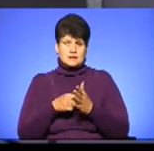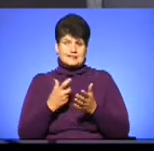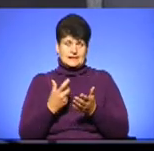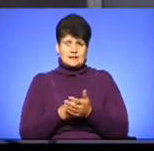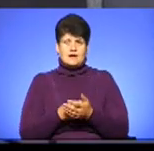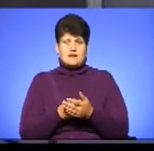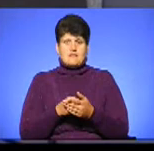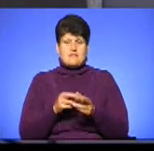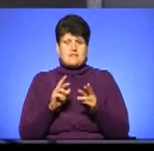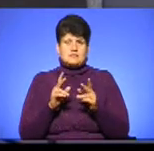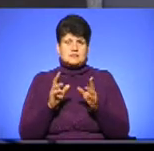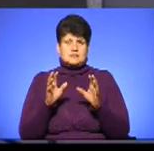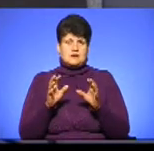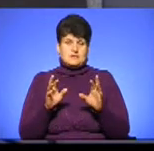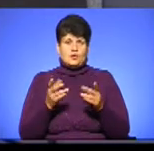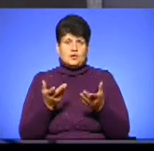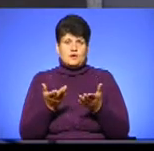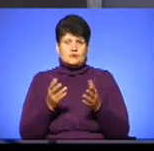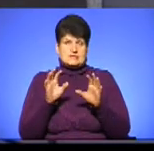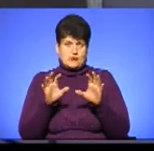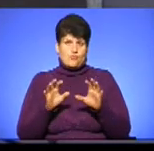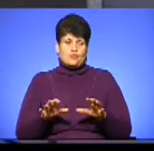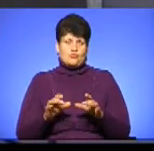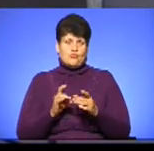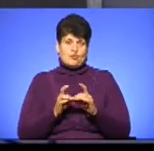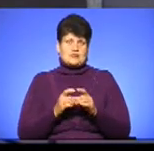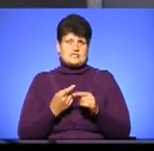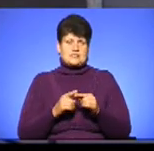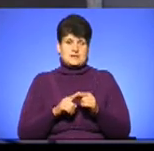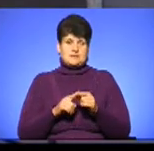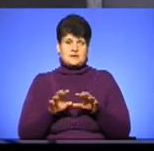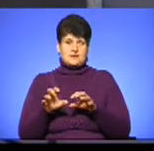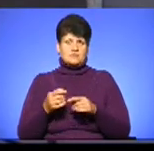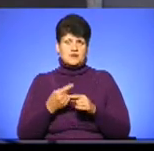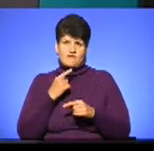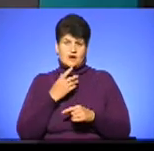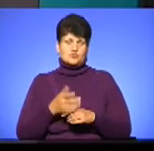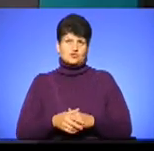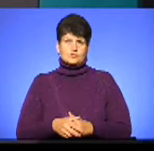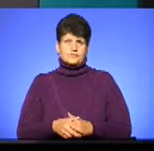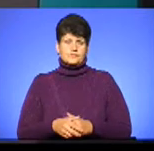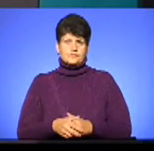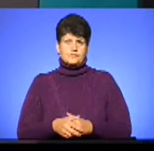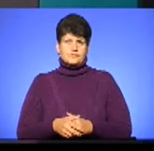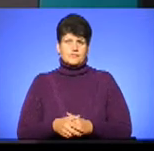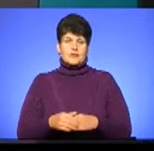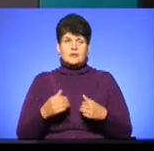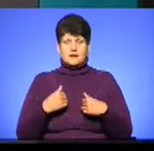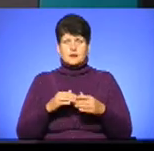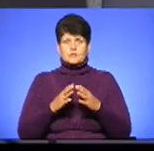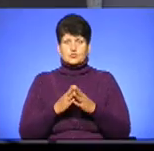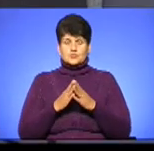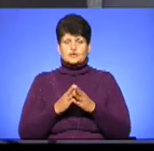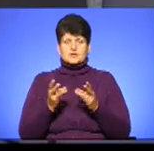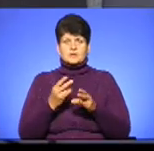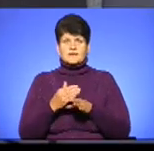з бродячими тваринами, чи нашими, скажімо, безпритульними, це дуже важко. Я не менше закликаю, що треба виділяти